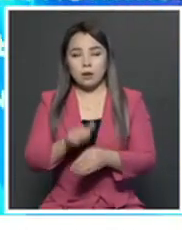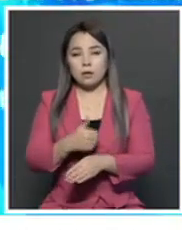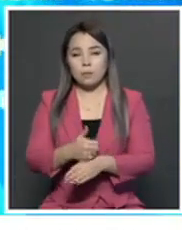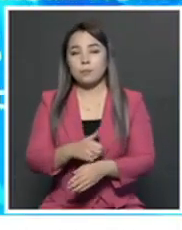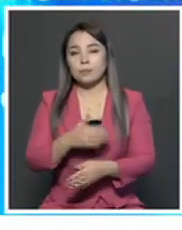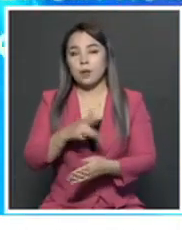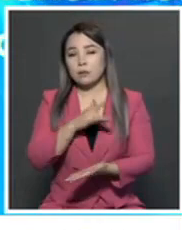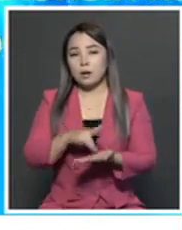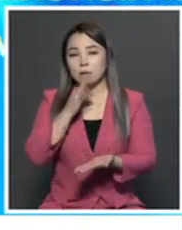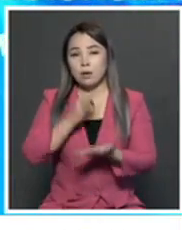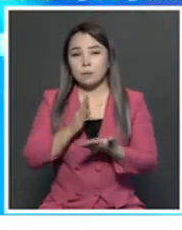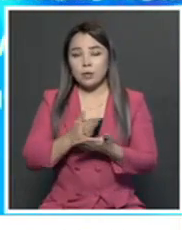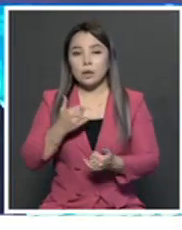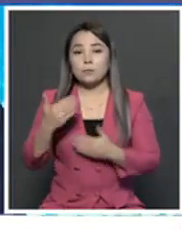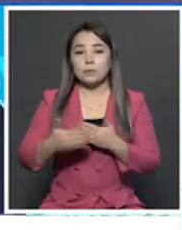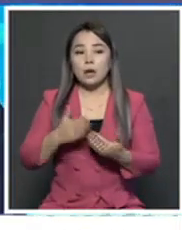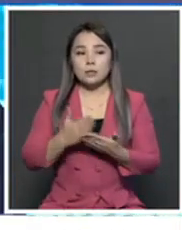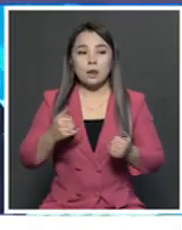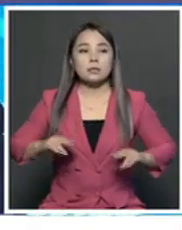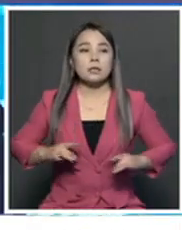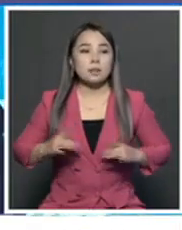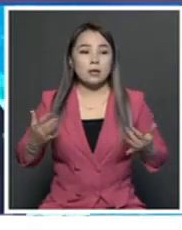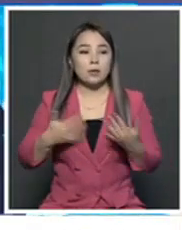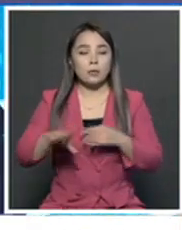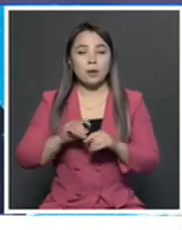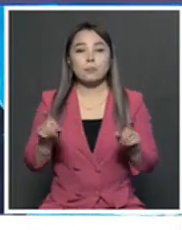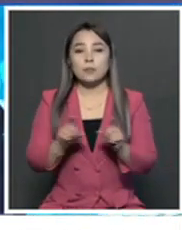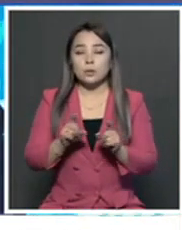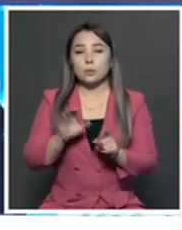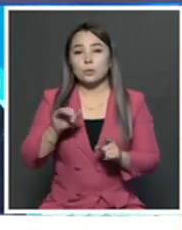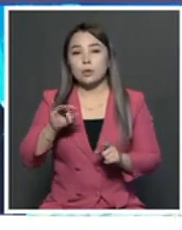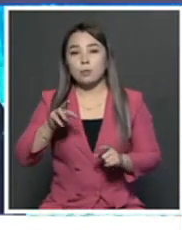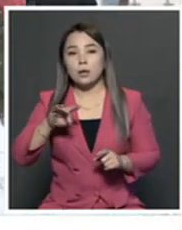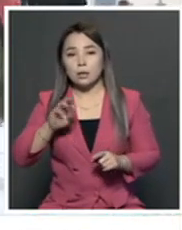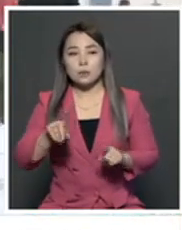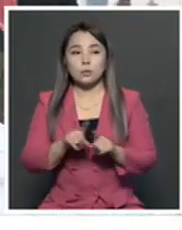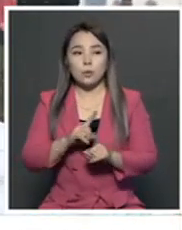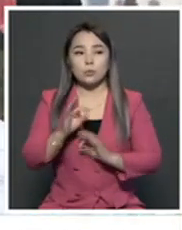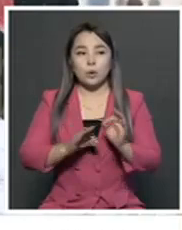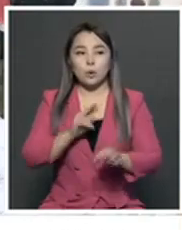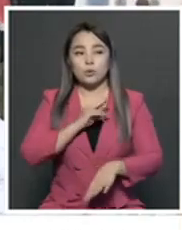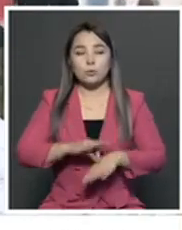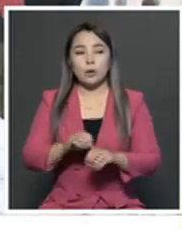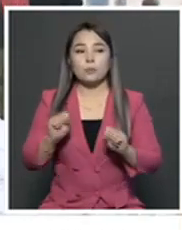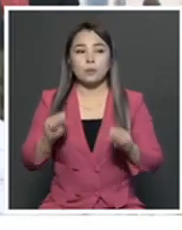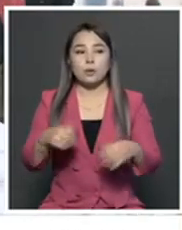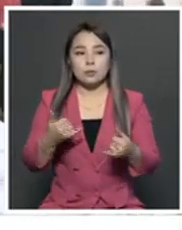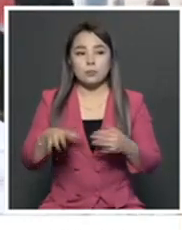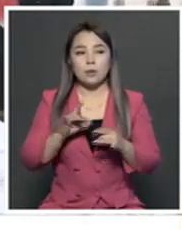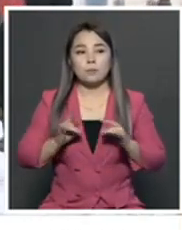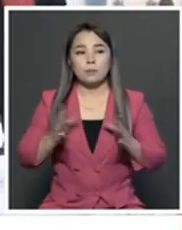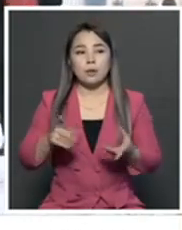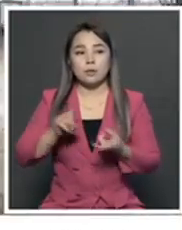басшысы. Сондай-ақ мереке жақындағанда елордадағы супермаркеттер мен гипермаркеттер күні-түні жұмыс істеуі мүмкін. Себебі мереке